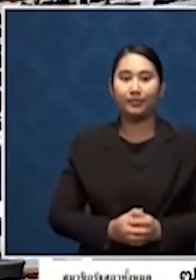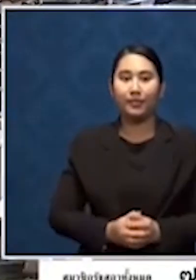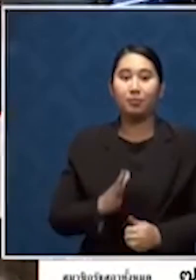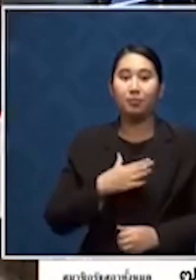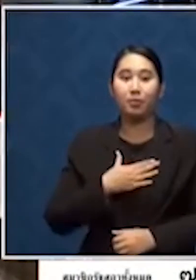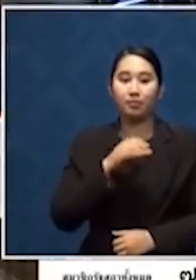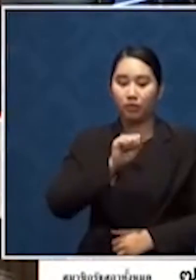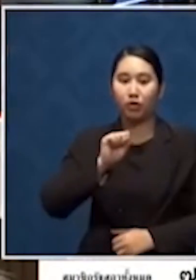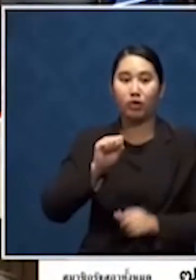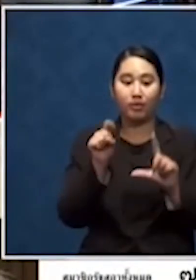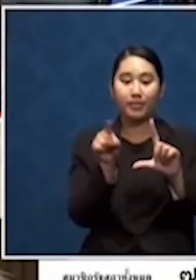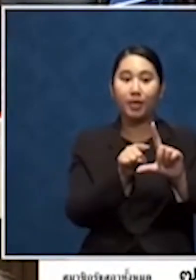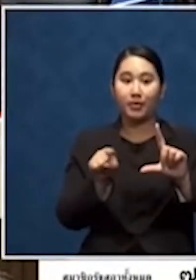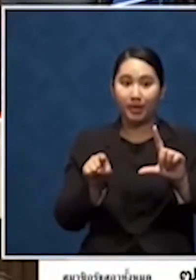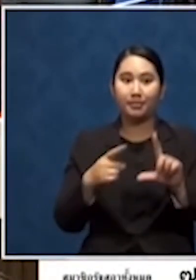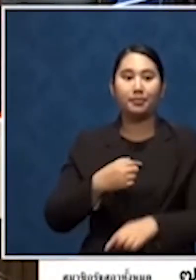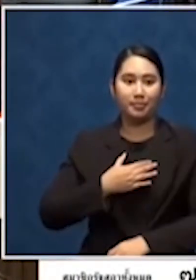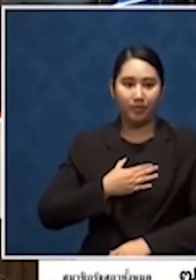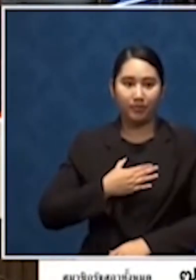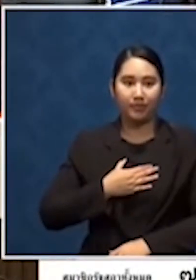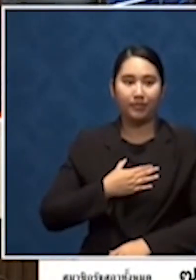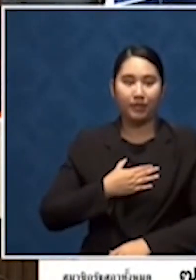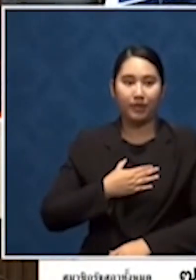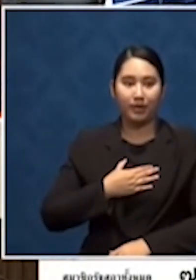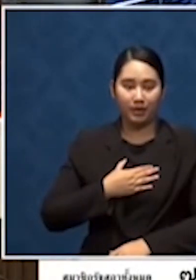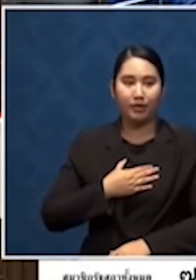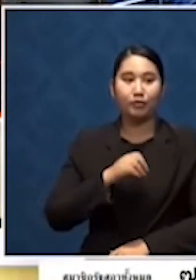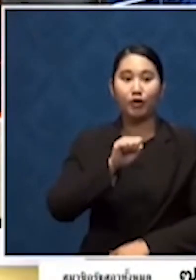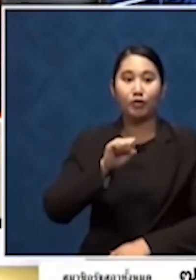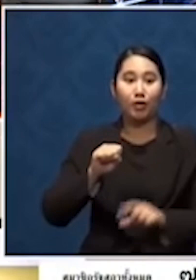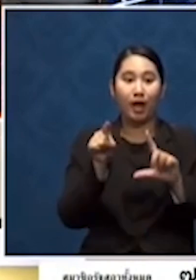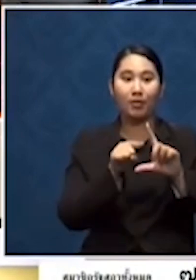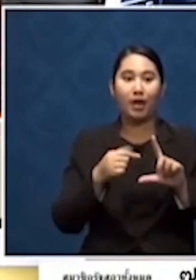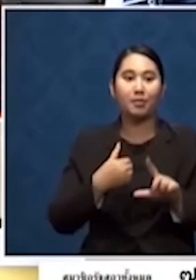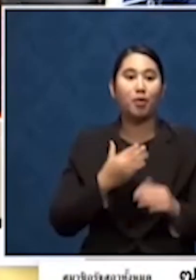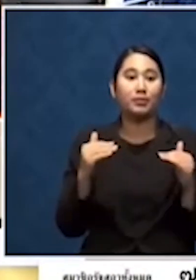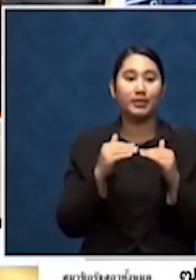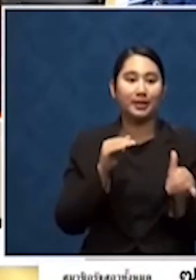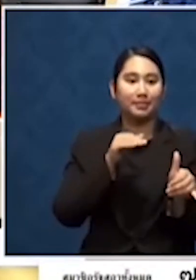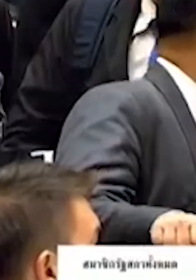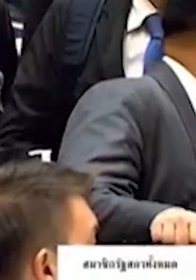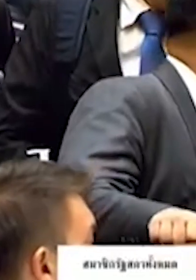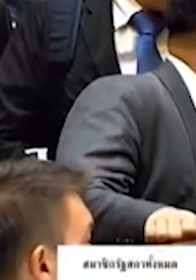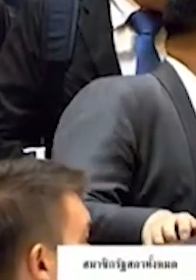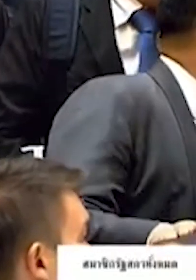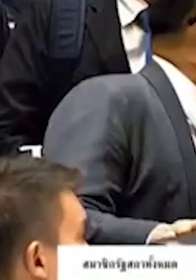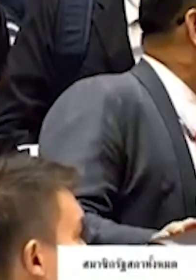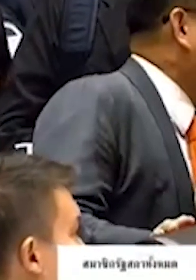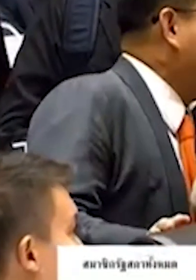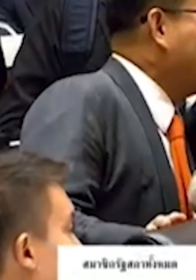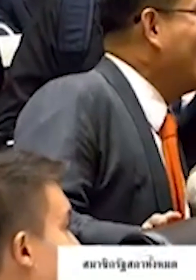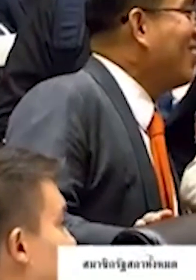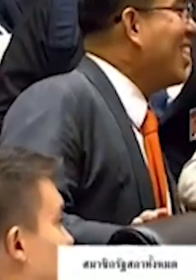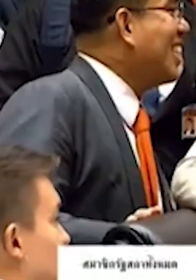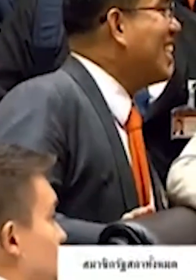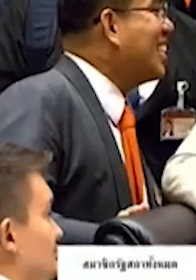ผู้นำต้องมีสติไม่มุทะลุรู้จักว่าเวลาไหนควรลุกเวลาไหนควรถอยการดึงดันแก้ไข112แม้รู้ว่าปล